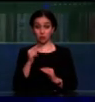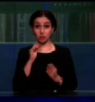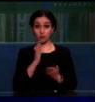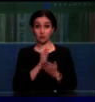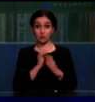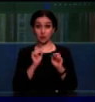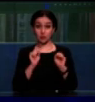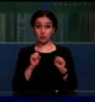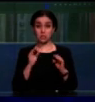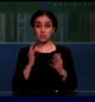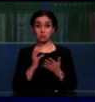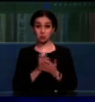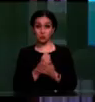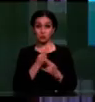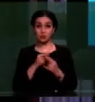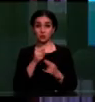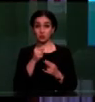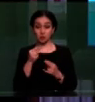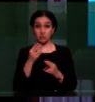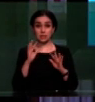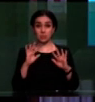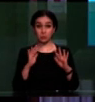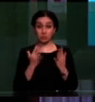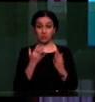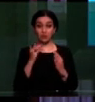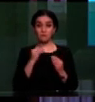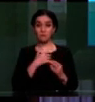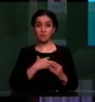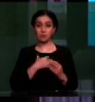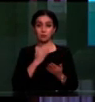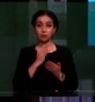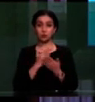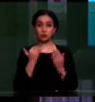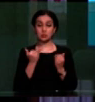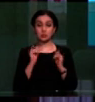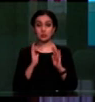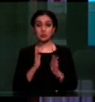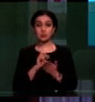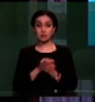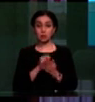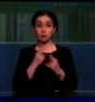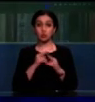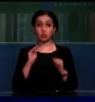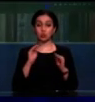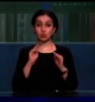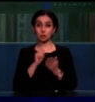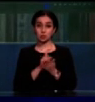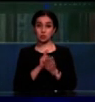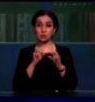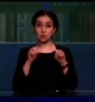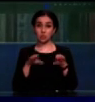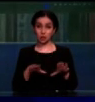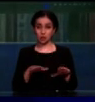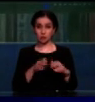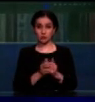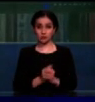вероятностей, способы вычисления вероятности событий, и в основном мы будем сегодня заниматься решением задач.